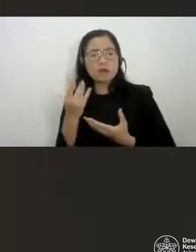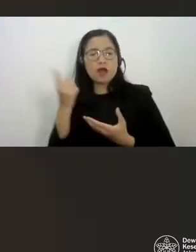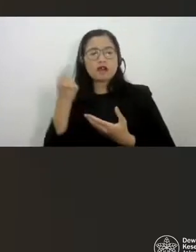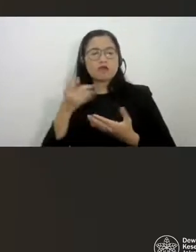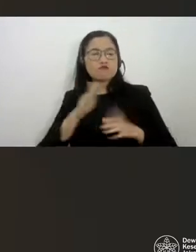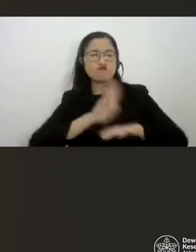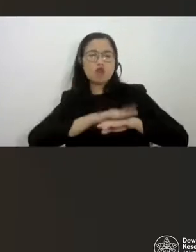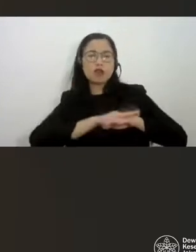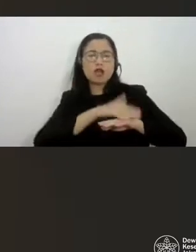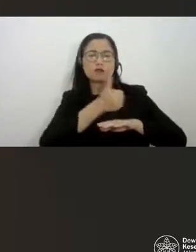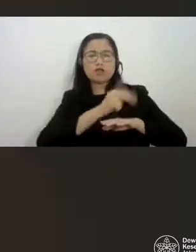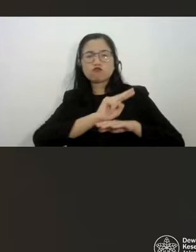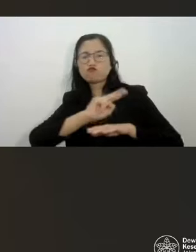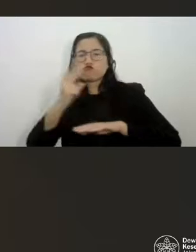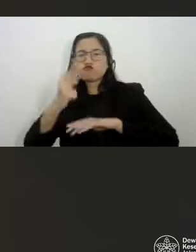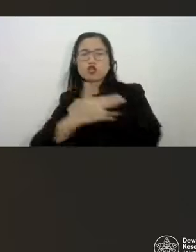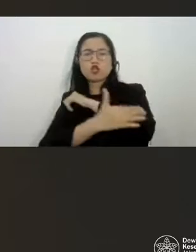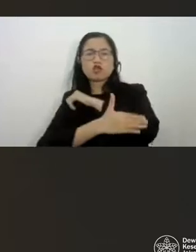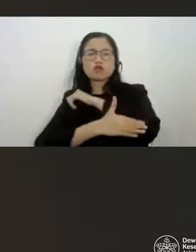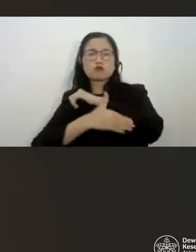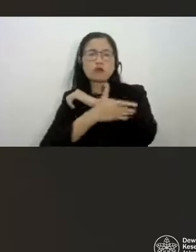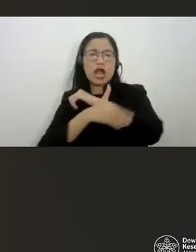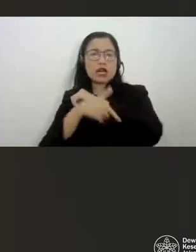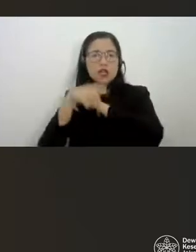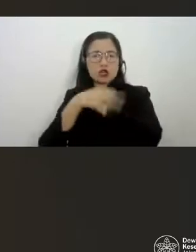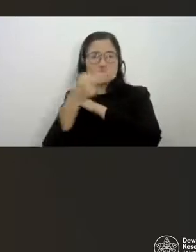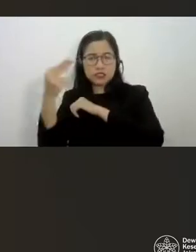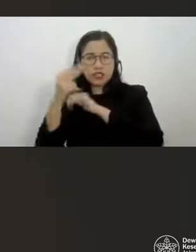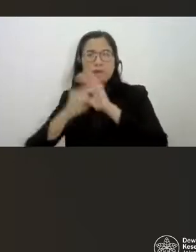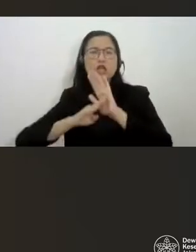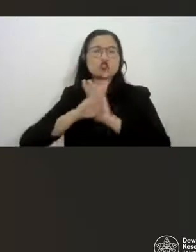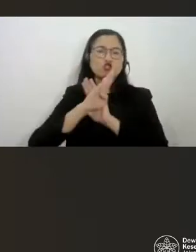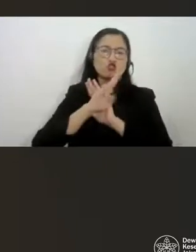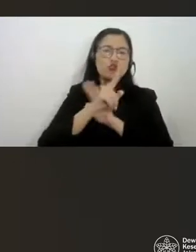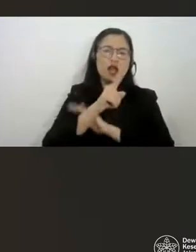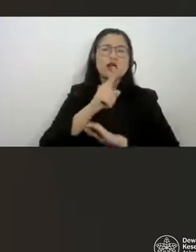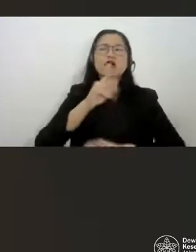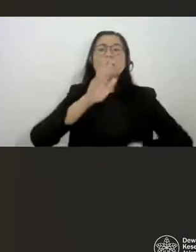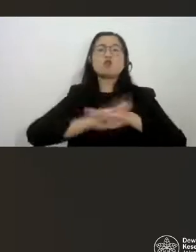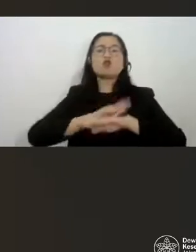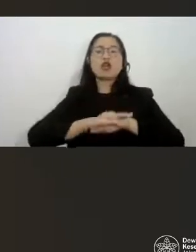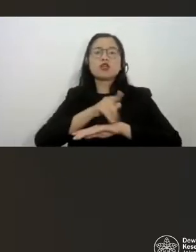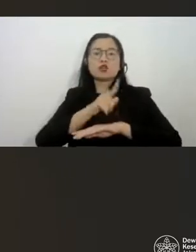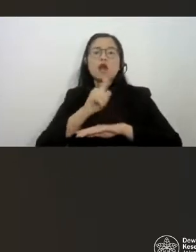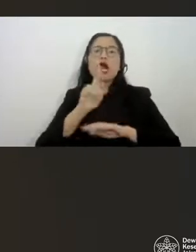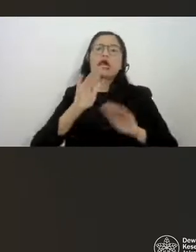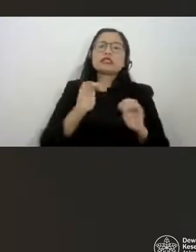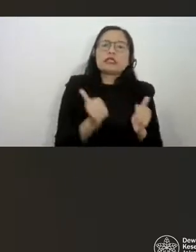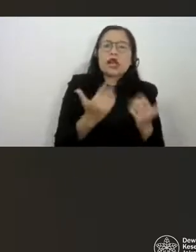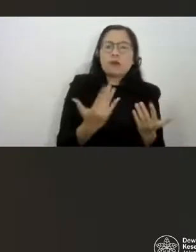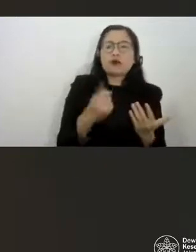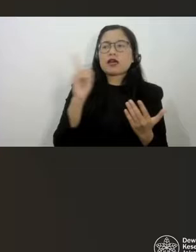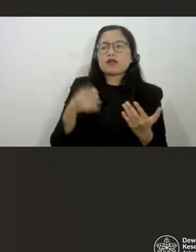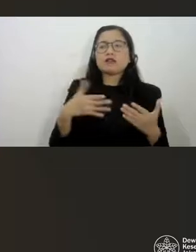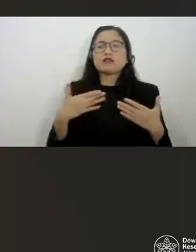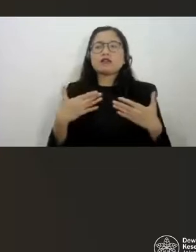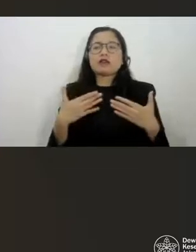membawa negara kepada kemajuan. Kebudayaan adalah hasil dari keaktifan atau daya budi